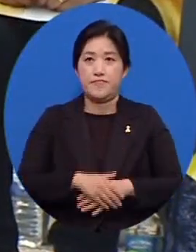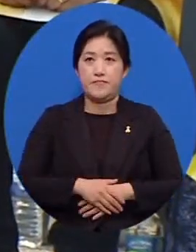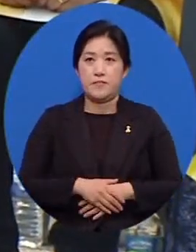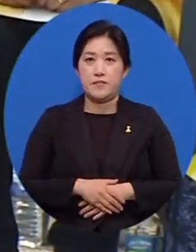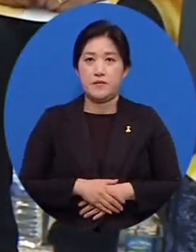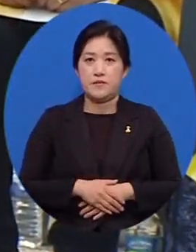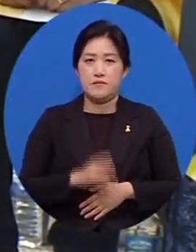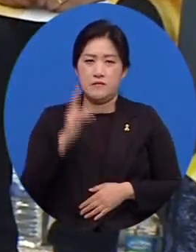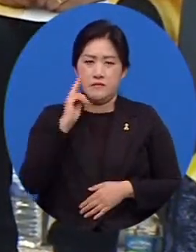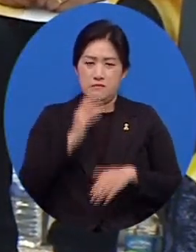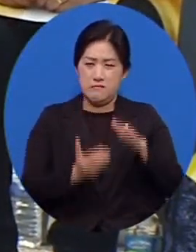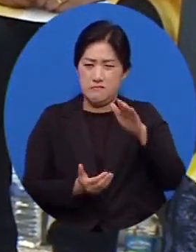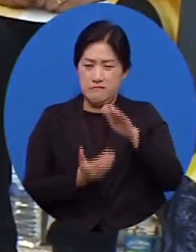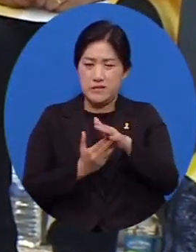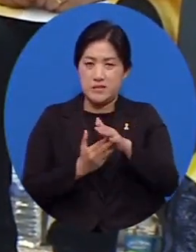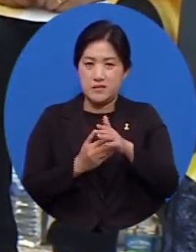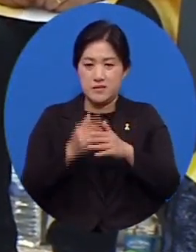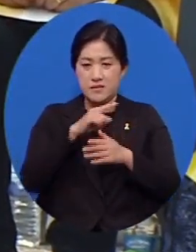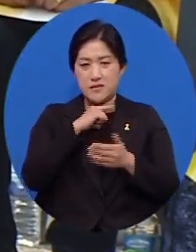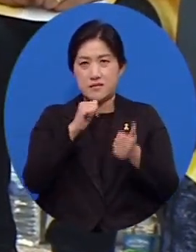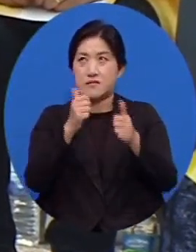참담한 희생을 기억하고